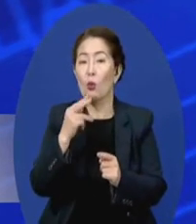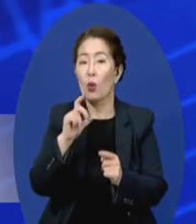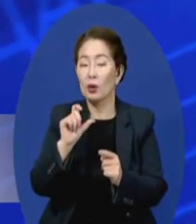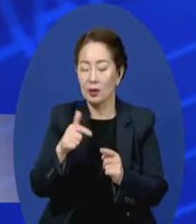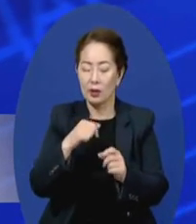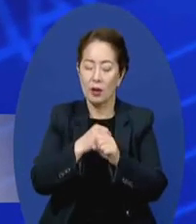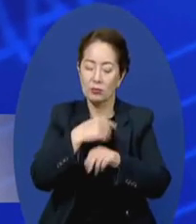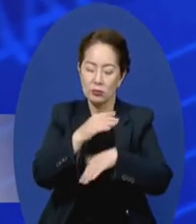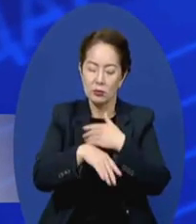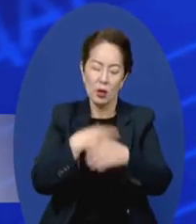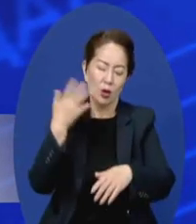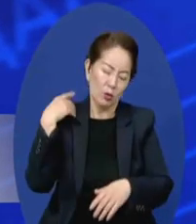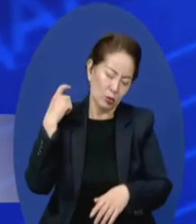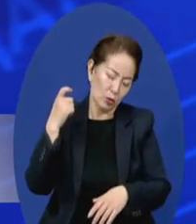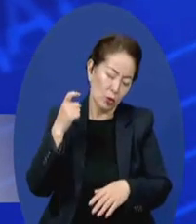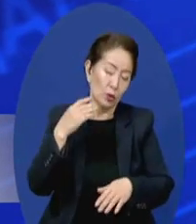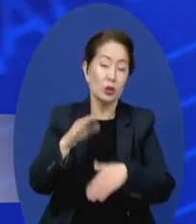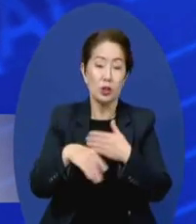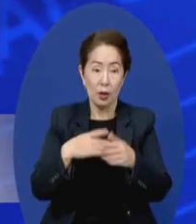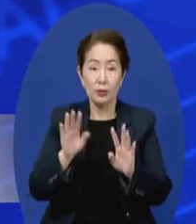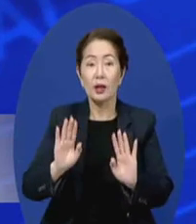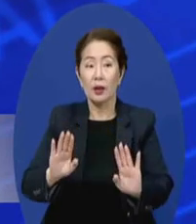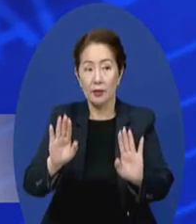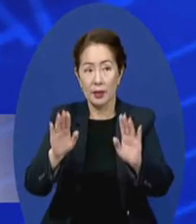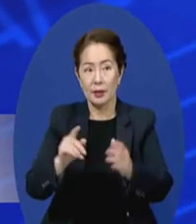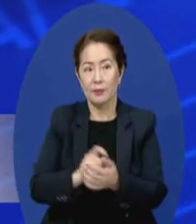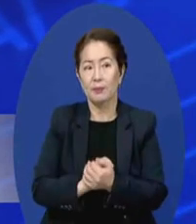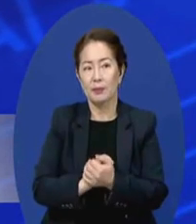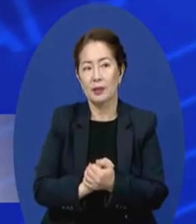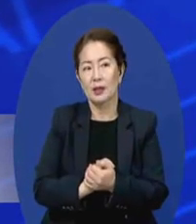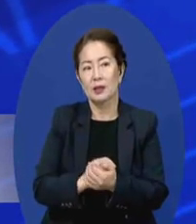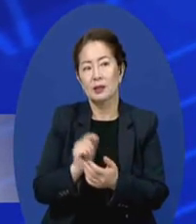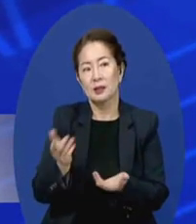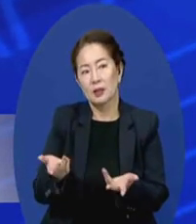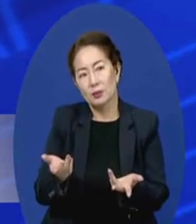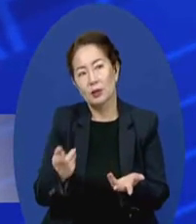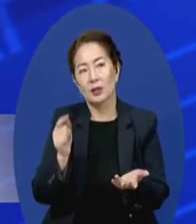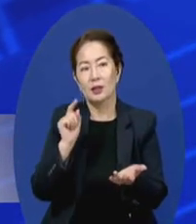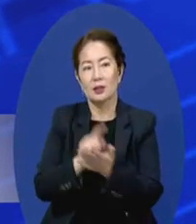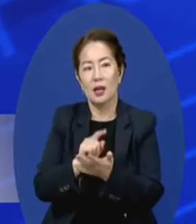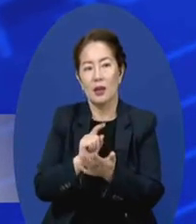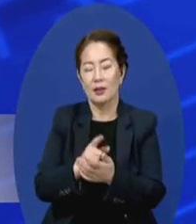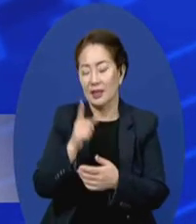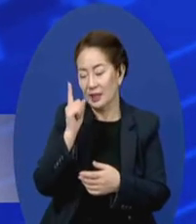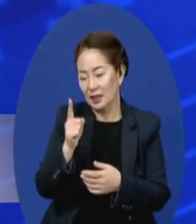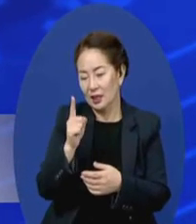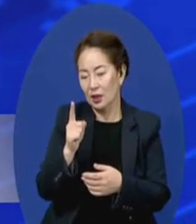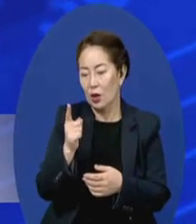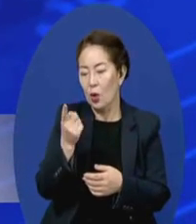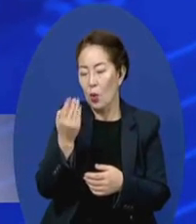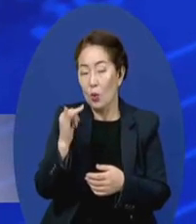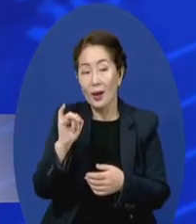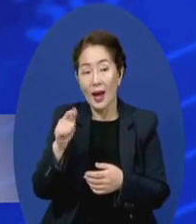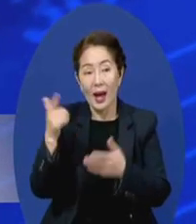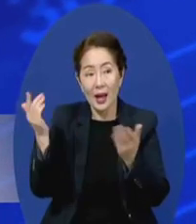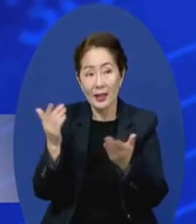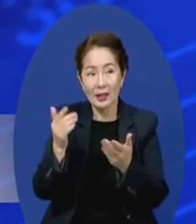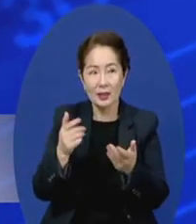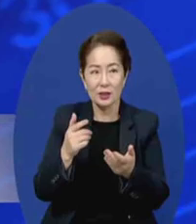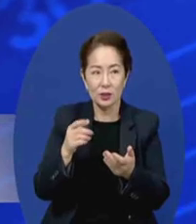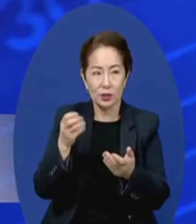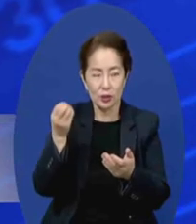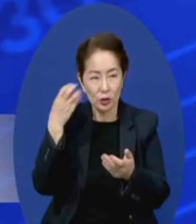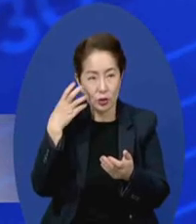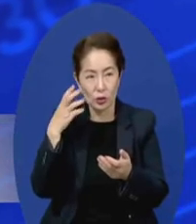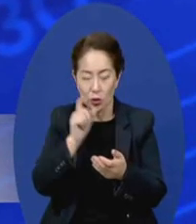ингээд угаасаа явдаг болчихсон. Тэгэхээр заавал одоо нэг урайлахад сонсоод нэг